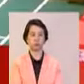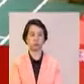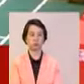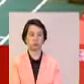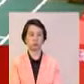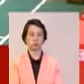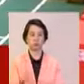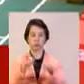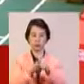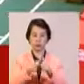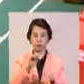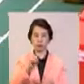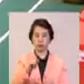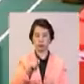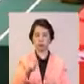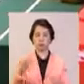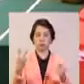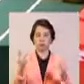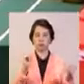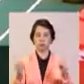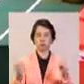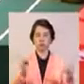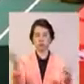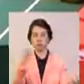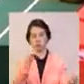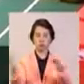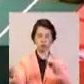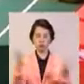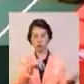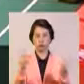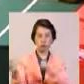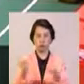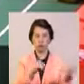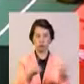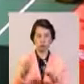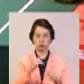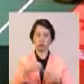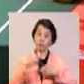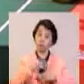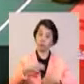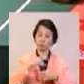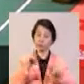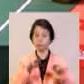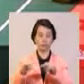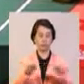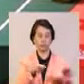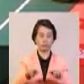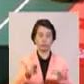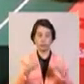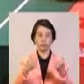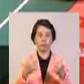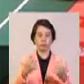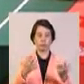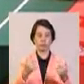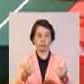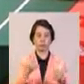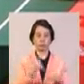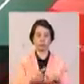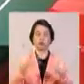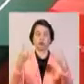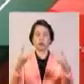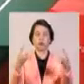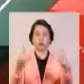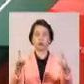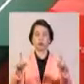Di set pertama, kedua-dua pemain sering berbalas serangan dalam aksi menarik dan menghiburkan. Saling menjar mata sehingga teringkat 18